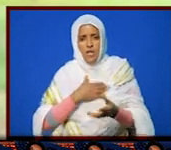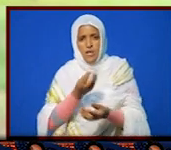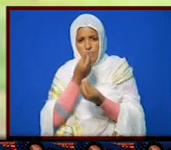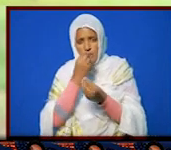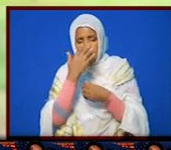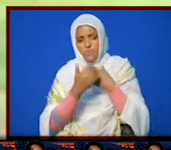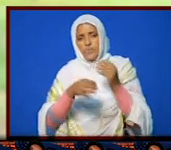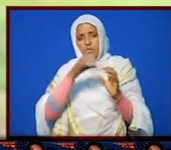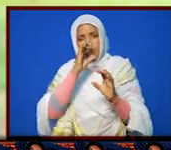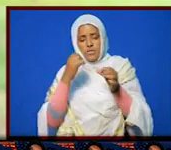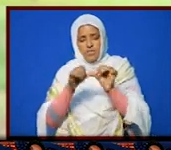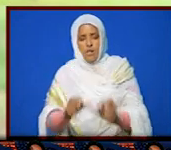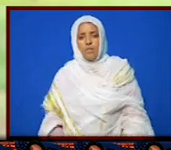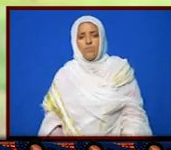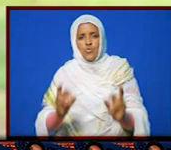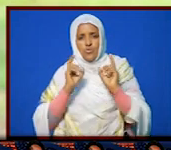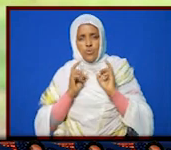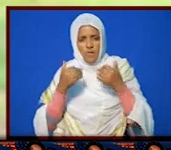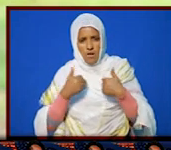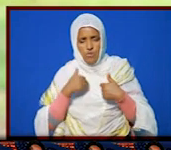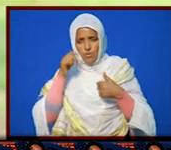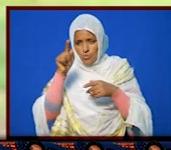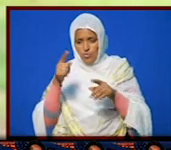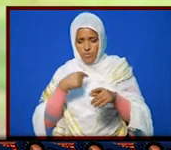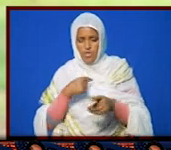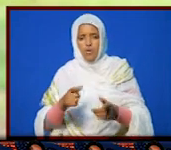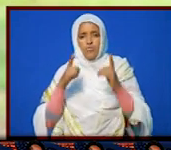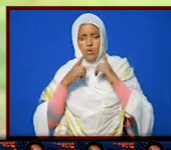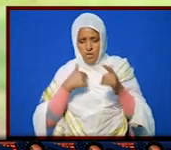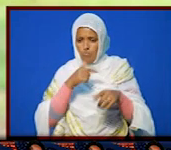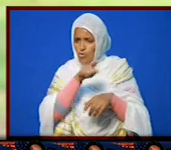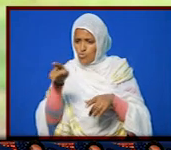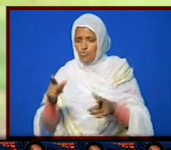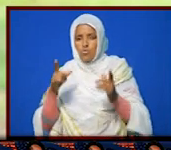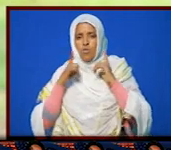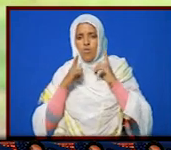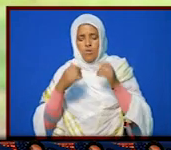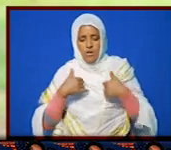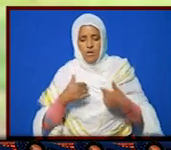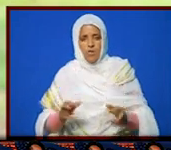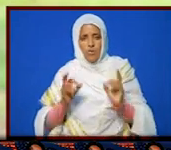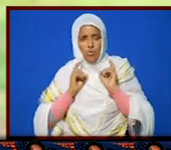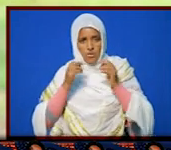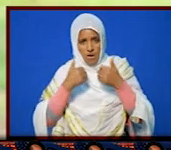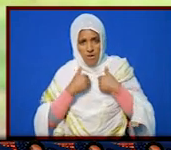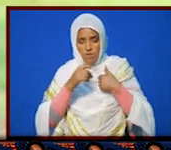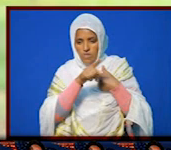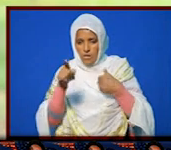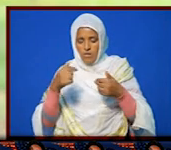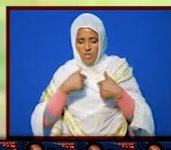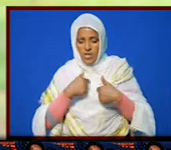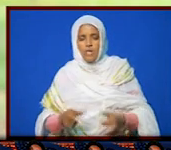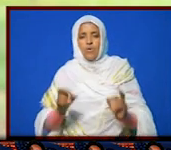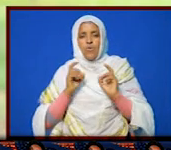ሊሰጠን የሚችል። ስጋዬን የበላ ደሜን የጠጣ የዘላለም ህይወት አለው፣ እርሱ በእኔ ይኖራል፣ እኔም በእርሱ እኖራለሁ። እኔ በአብ ህያው